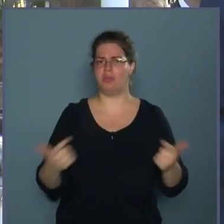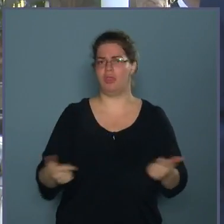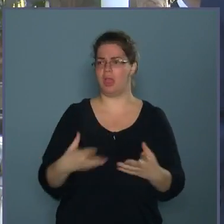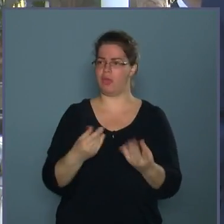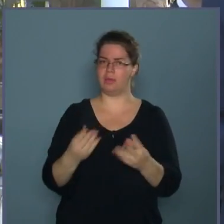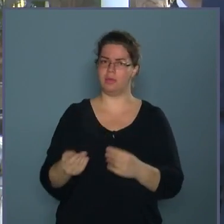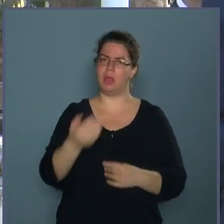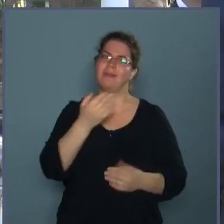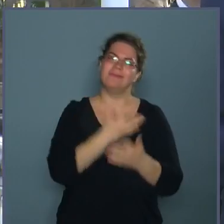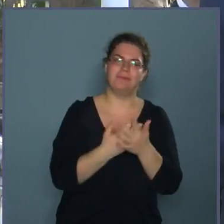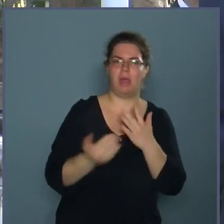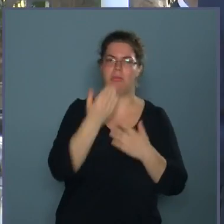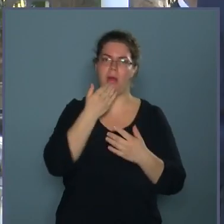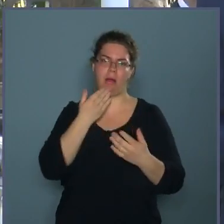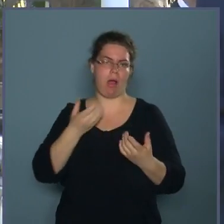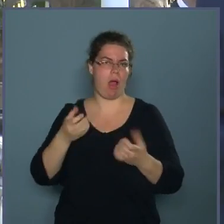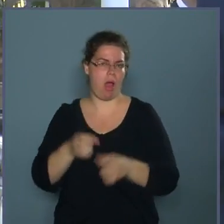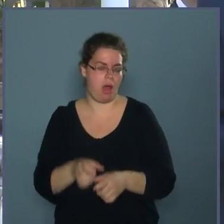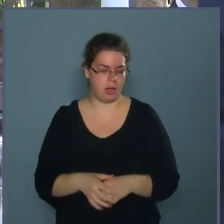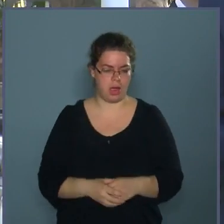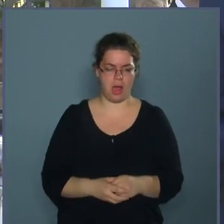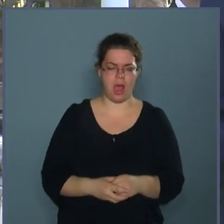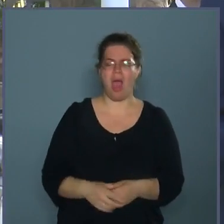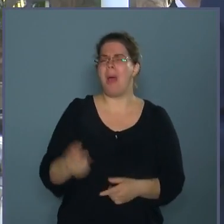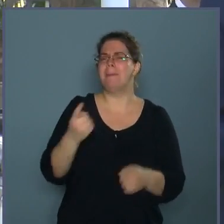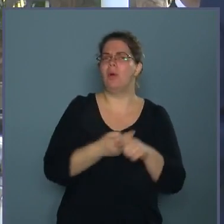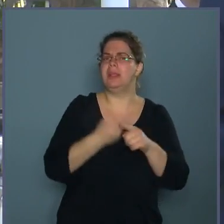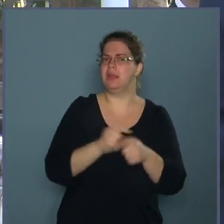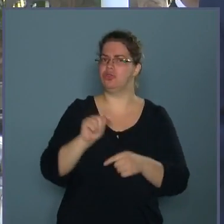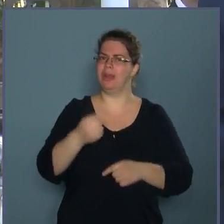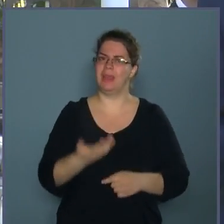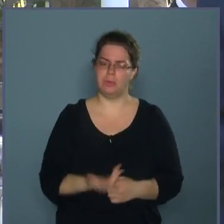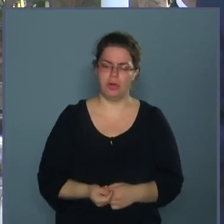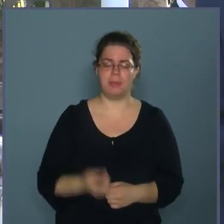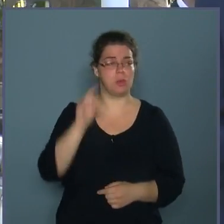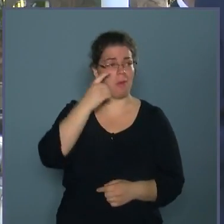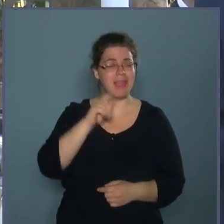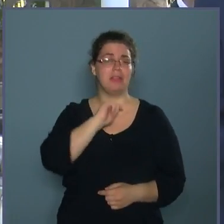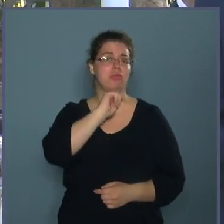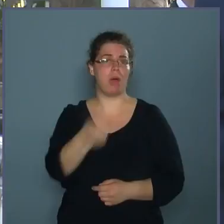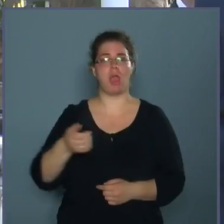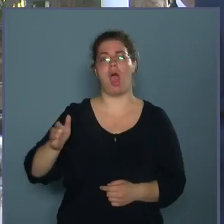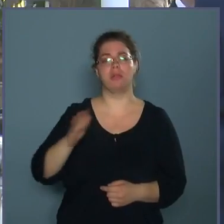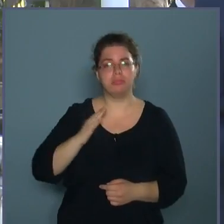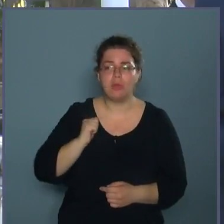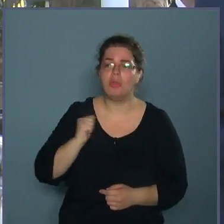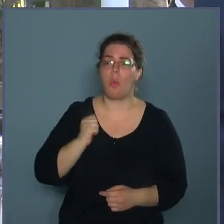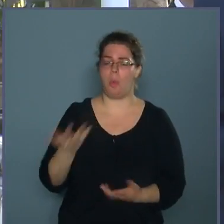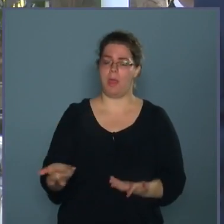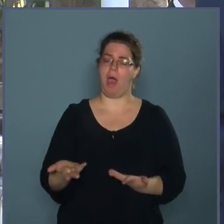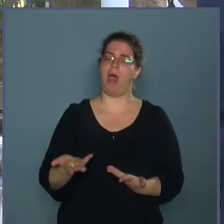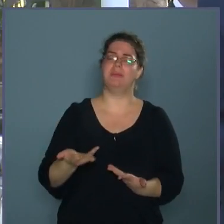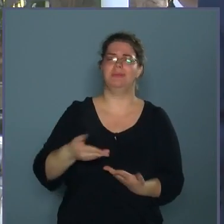vérbe akarta folytani. A politikusok kikapcsolásával szovjet és magyar katonai vezetők